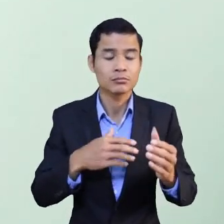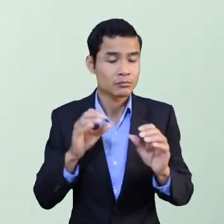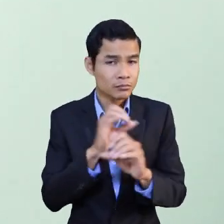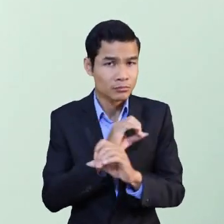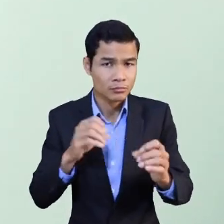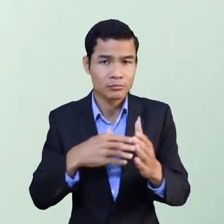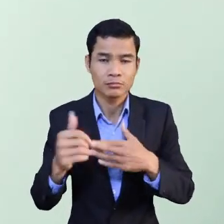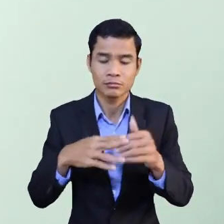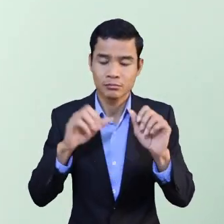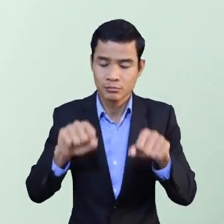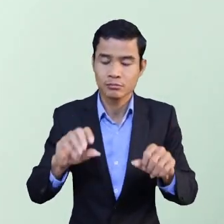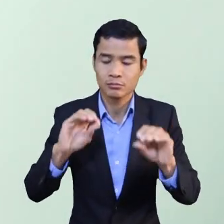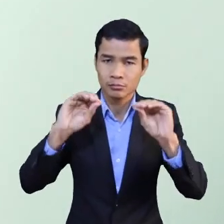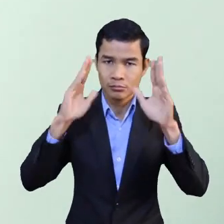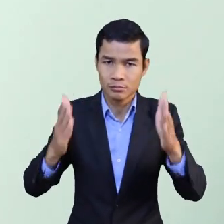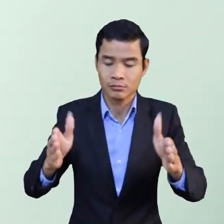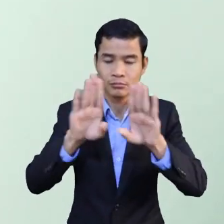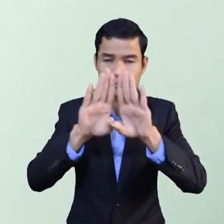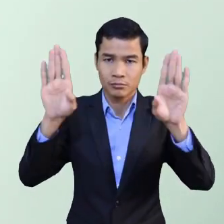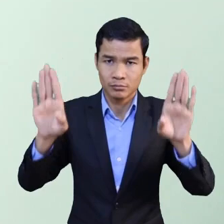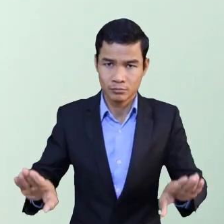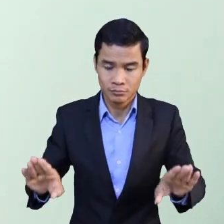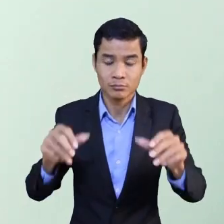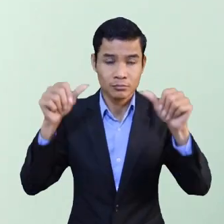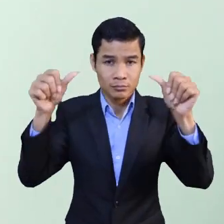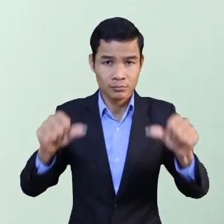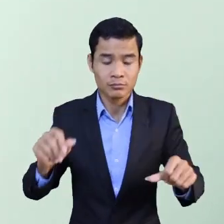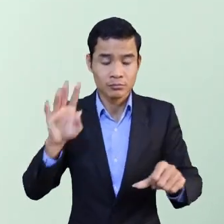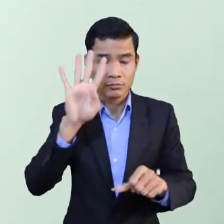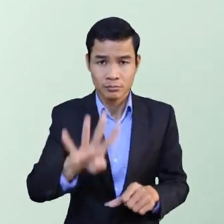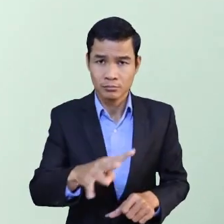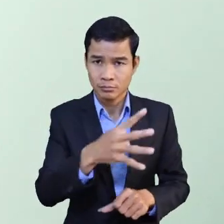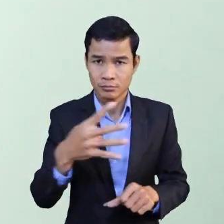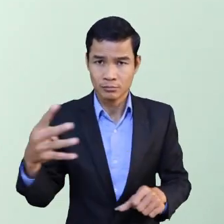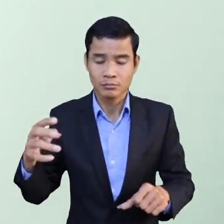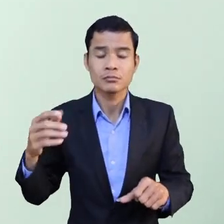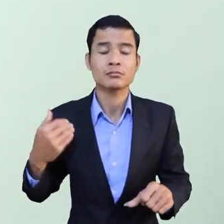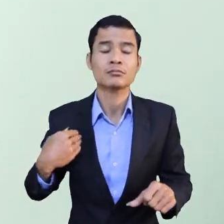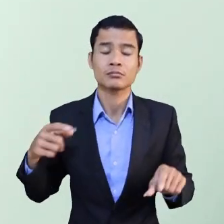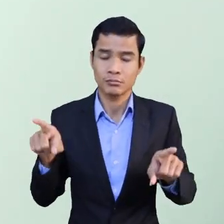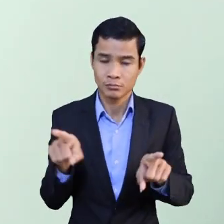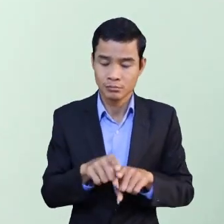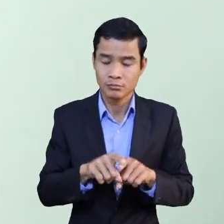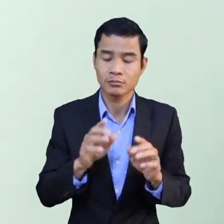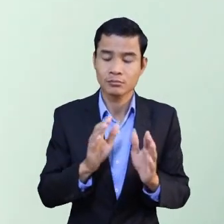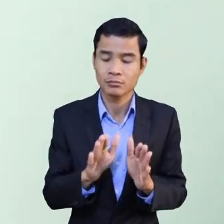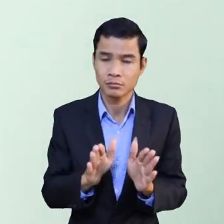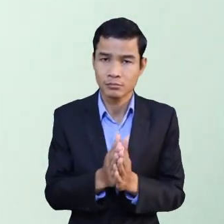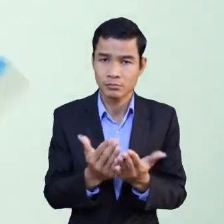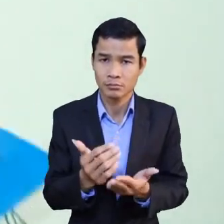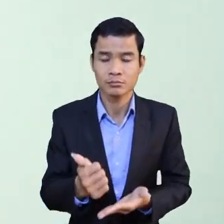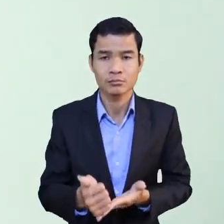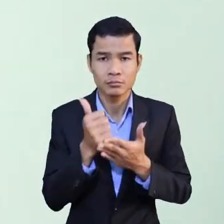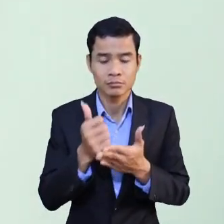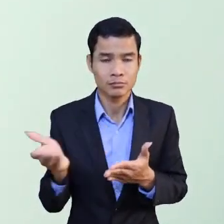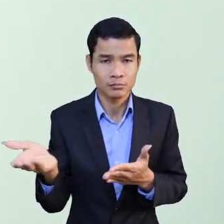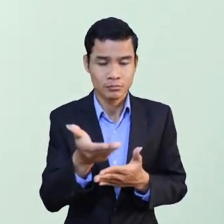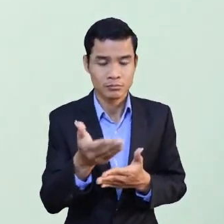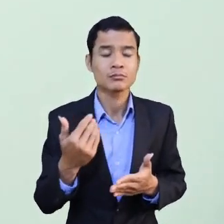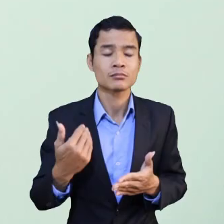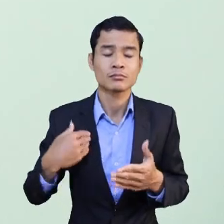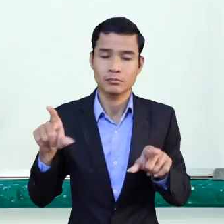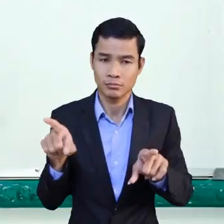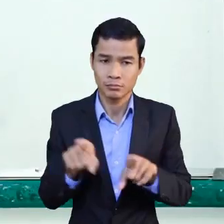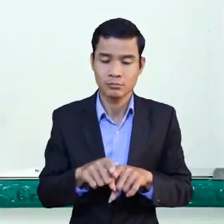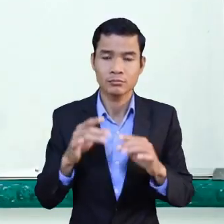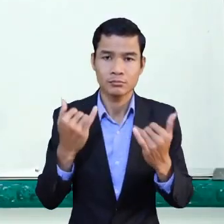ខៀនណាអ្នកគ្រូនឹងបង្ហាញតារាងជូនកូននៅលើក្តារខៀនដែលដូចនឹងតារាងដែលមាននៅក្នុងសិភៅជំនួយរបស់កូនដែរណាចាកូន